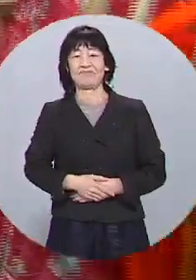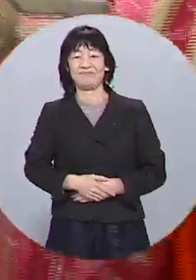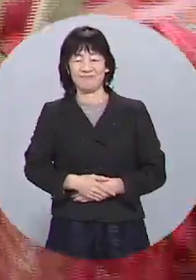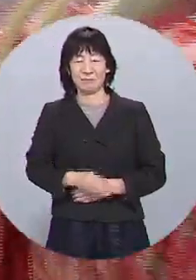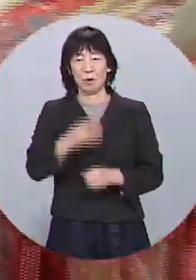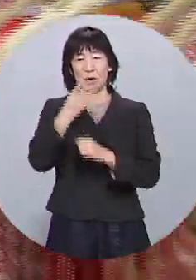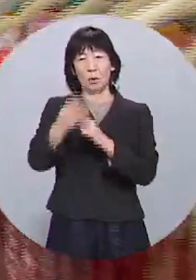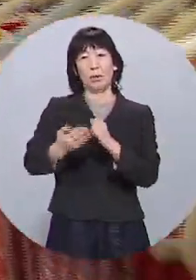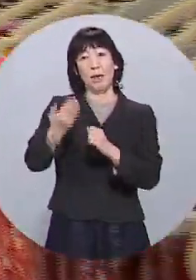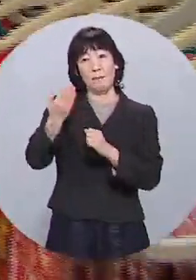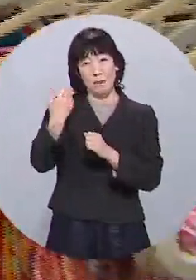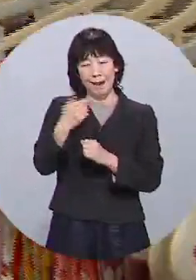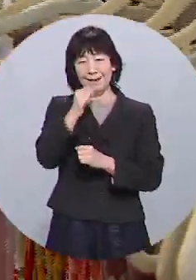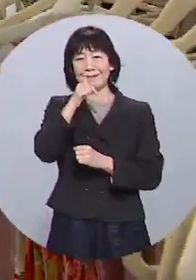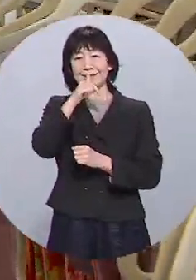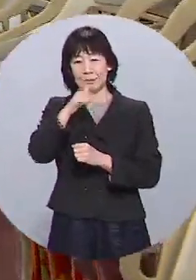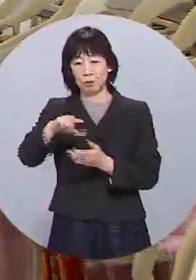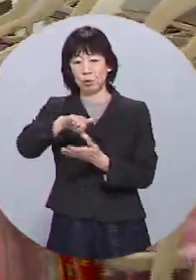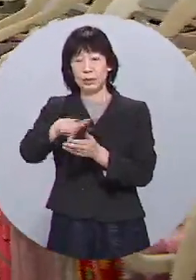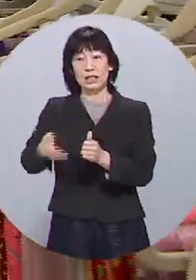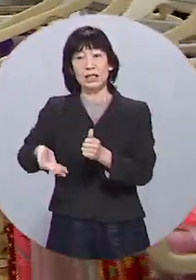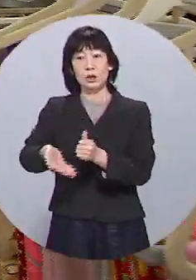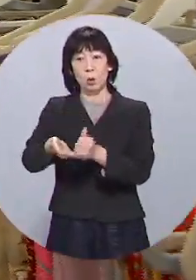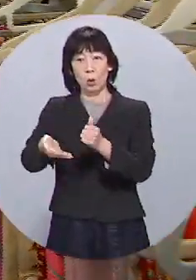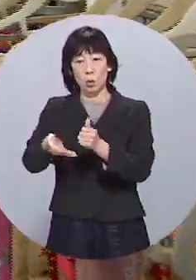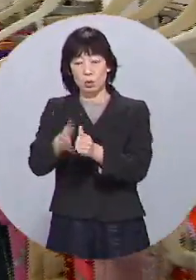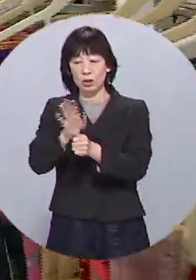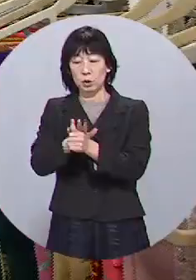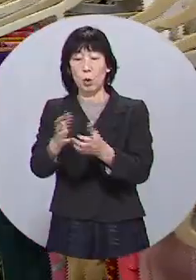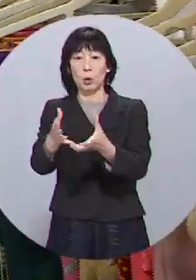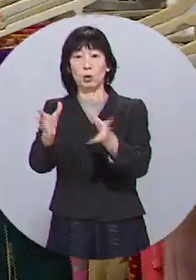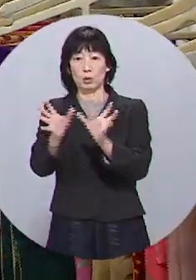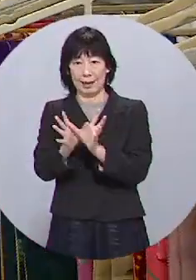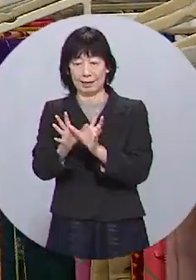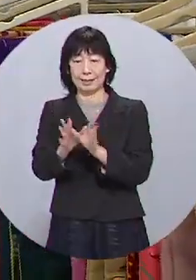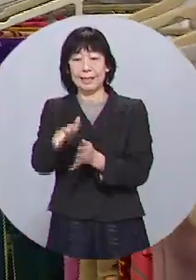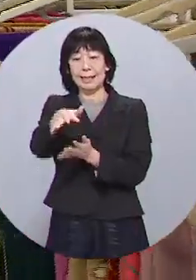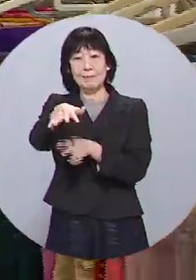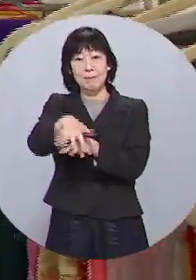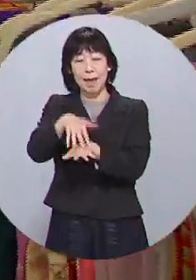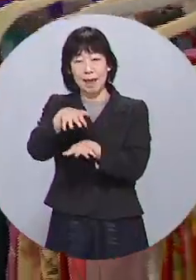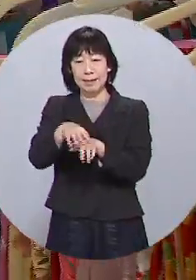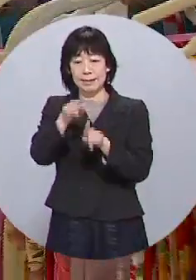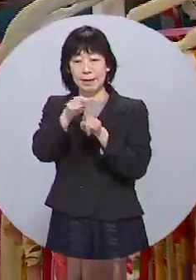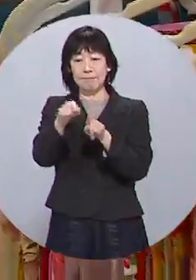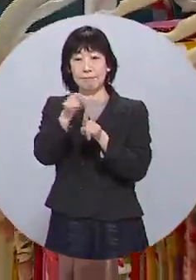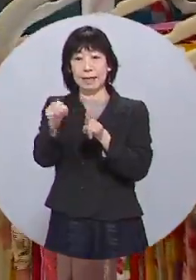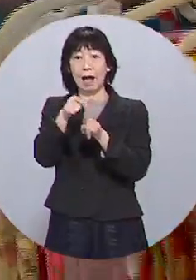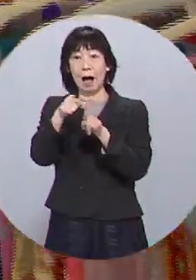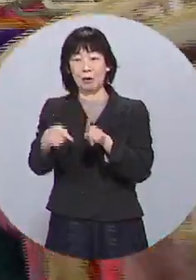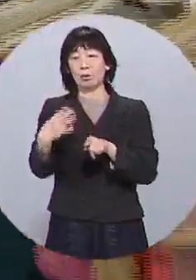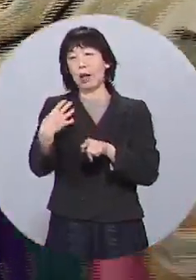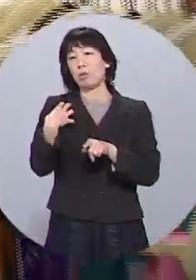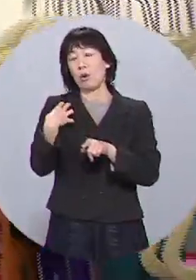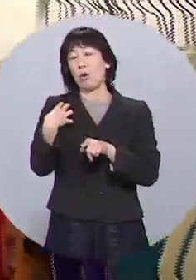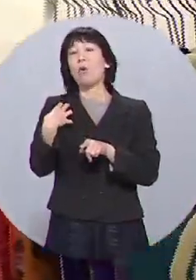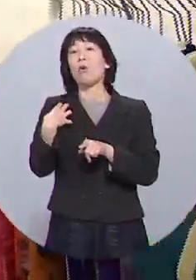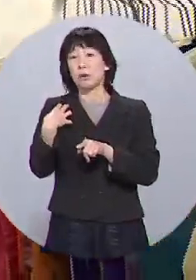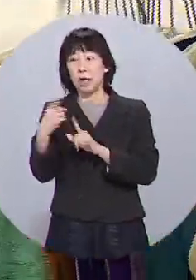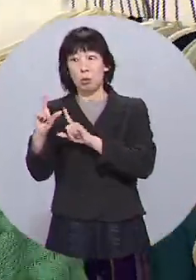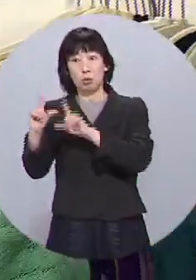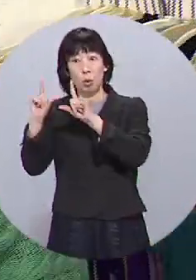4年前に秩父市の地域おこし協力隊銘仙 PR 担当として都内から引っ越してきた関川